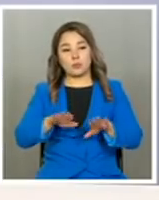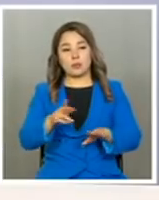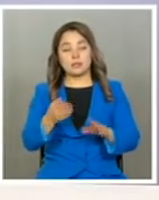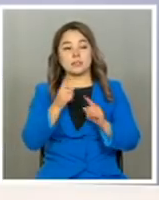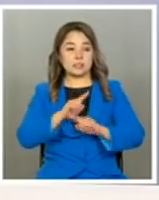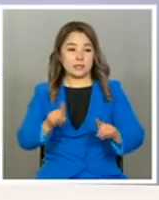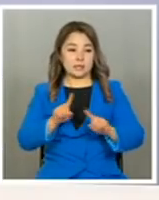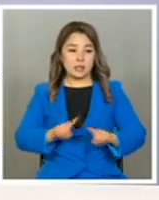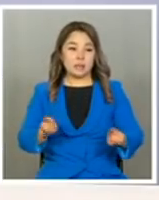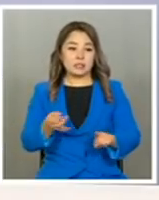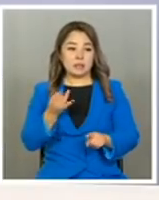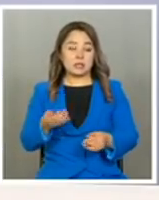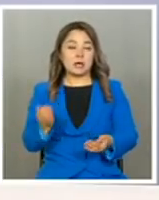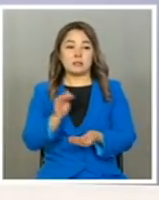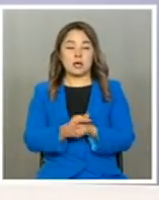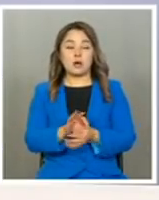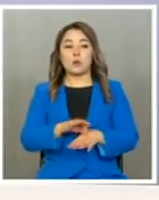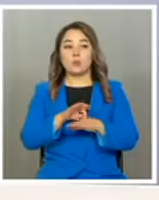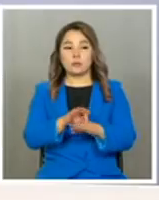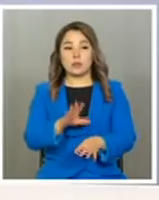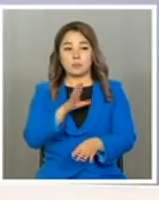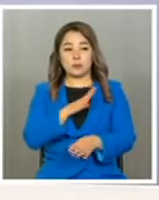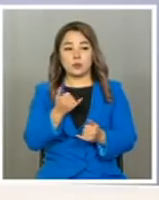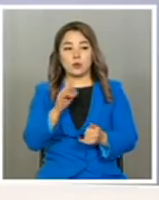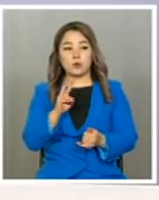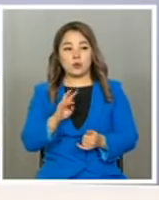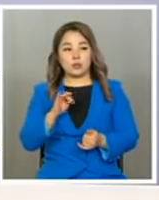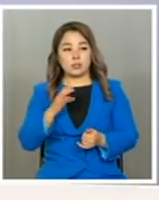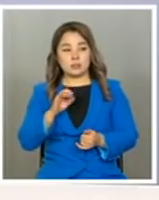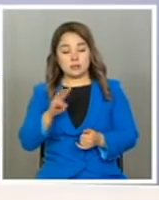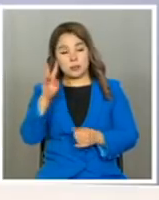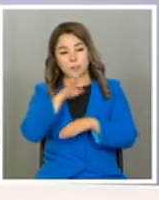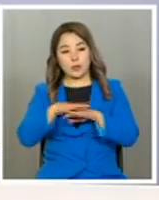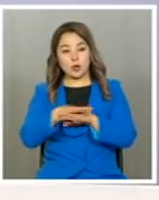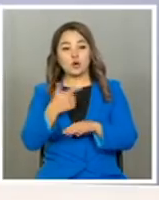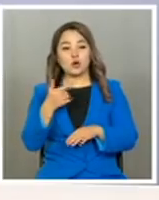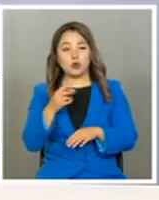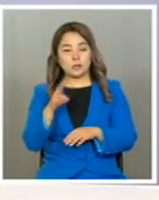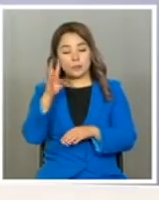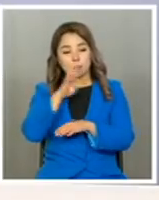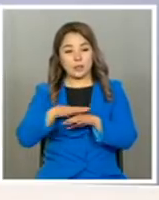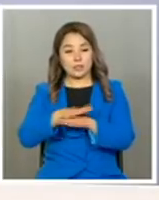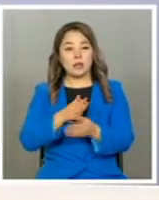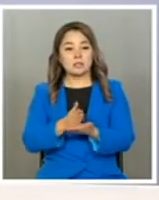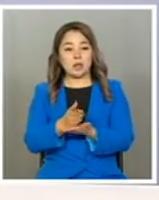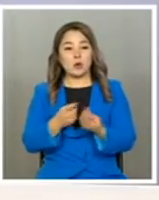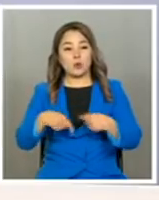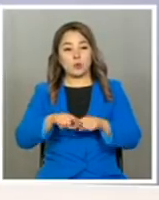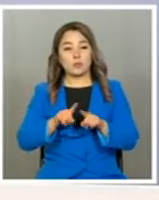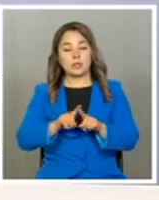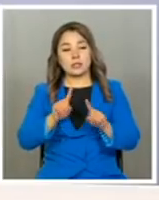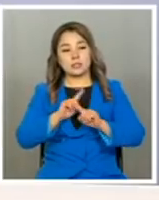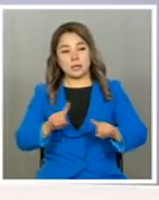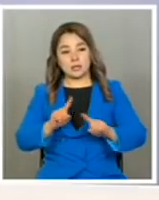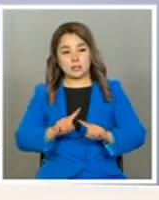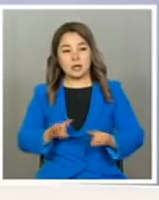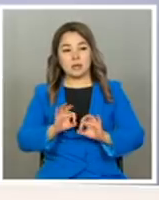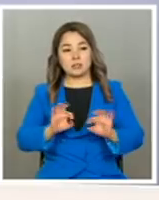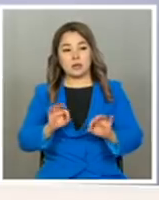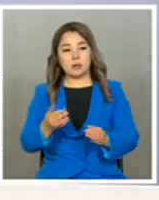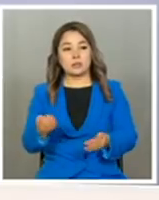ерекшеліктерін өткен болатынбыз. Бүгін Үйсін мемлекеті мен Ғұн мемлекетінің саяси құрылымының ерекшеліктеріне